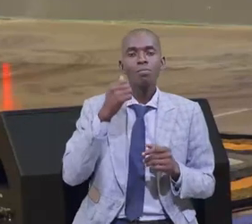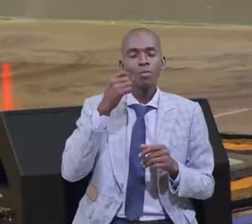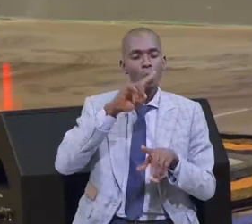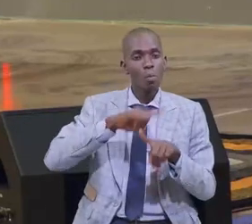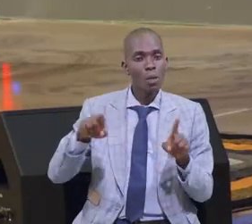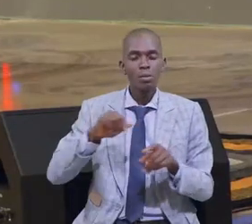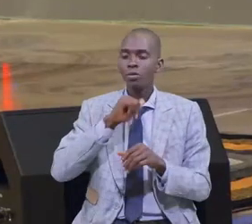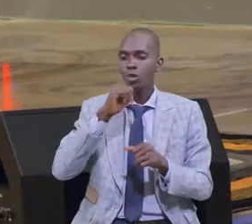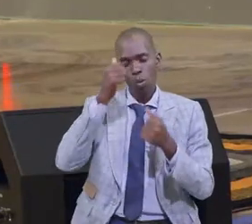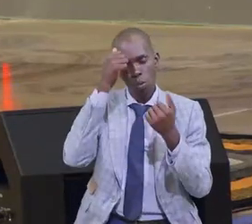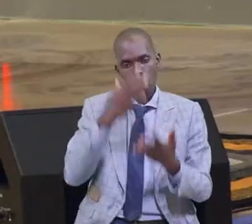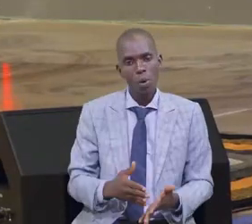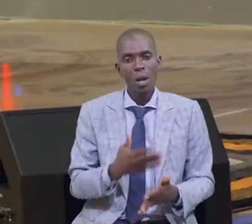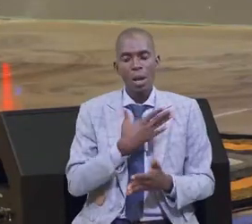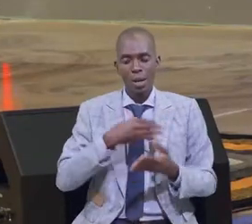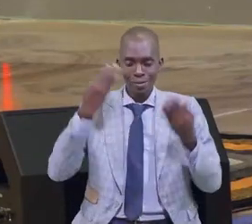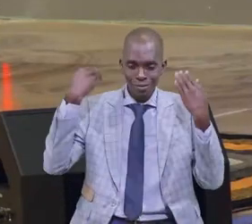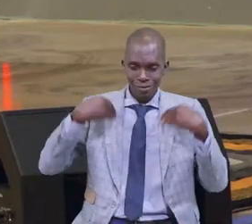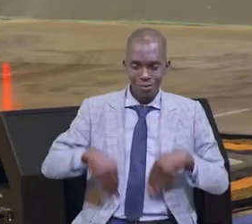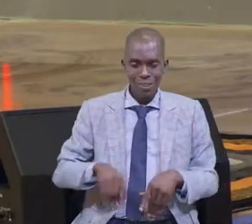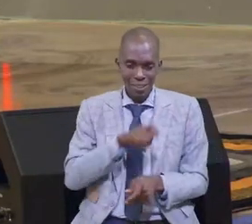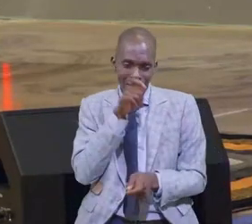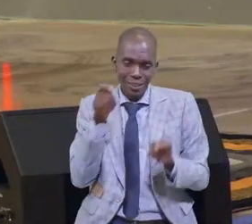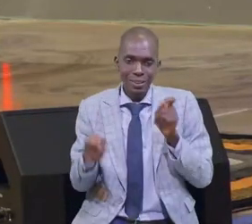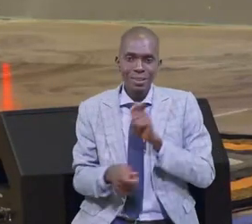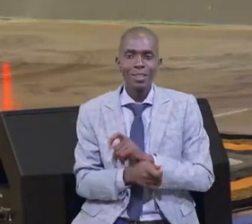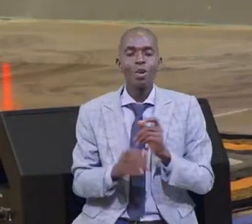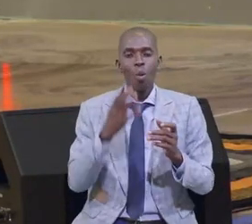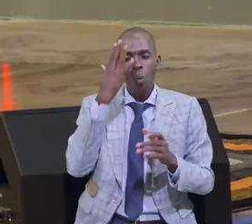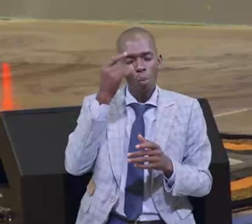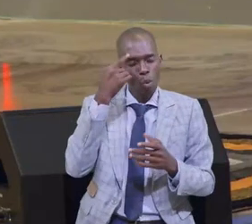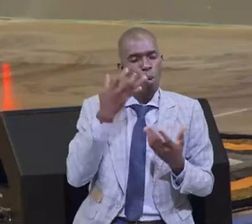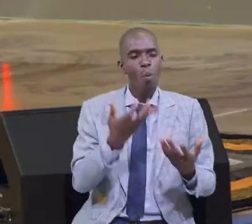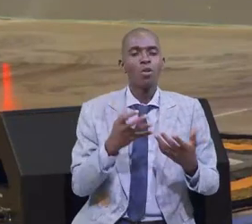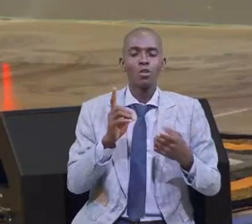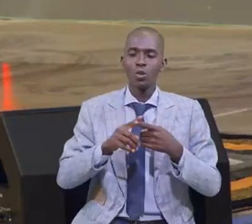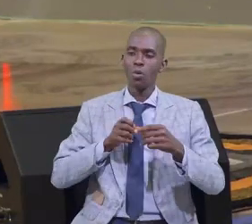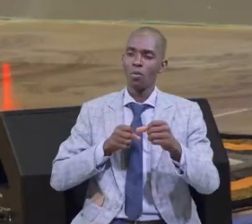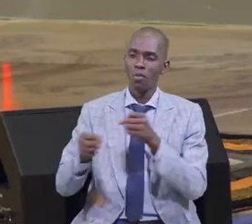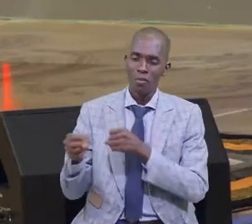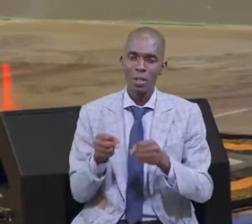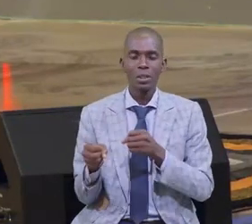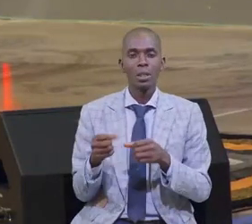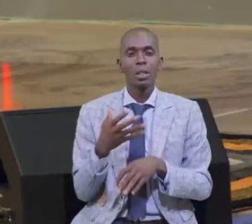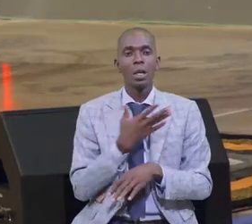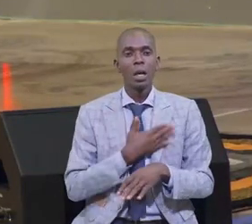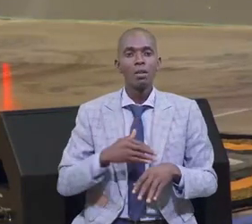il se déguisa pour l'attaquer sans écouter les paroles de Nécho qui venaient de la bouche de